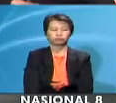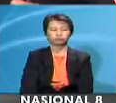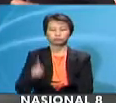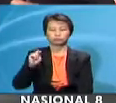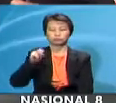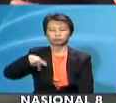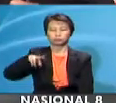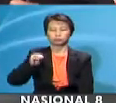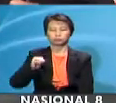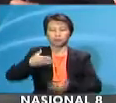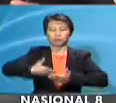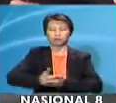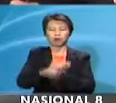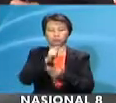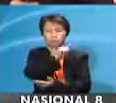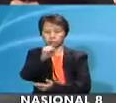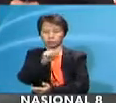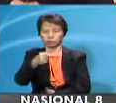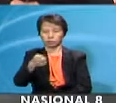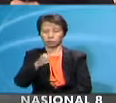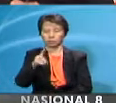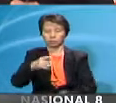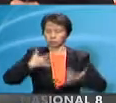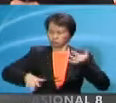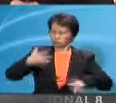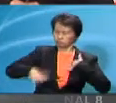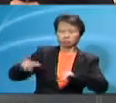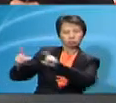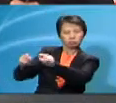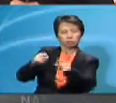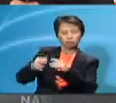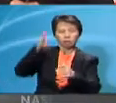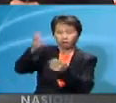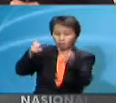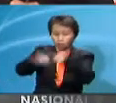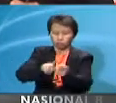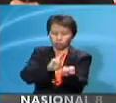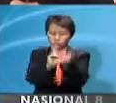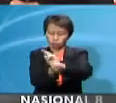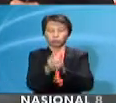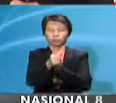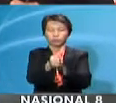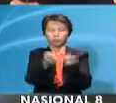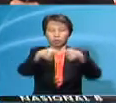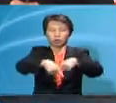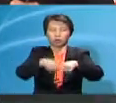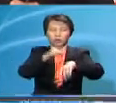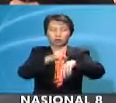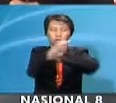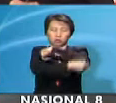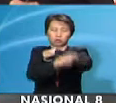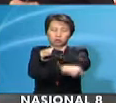Timbalan Perdana Menteri Dato' Seri Dr. Ahmad Zahid Hamidi menafikan spekulasi kononnya akan berlaku perubahan pimpinan UMNO di peringkat